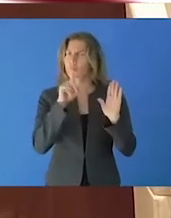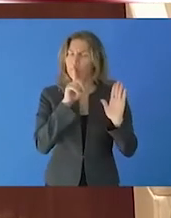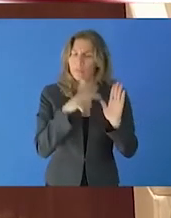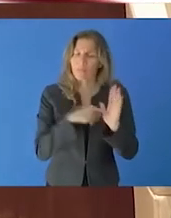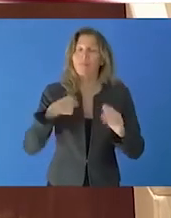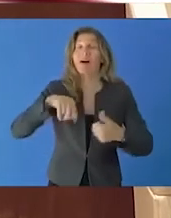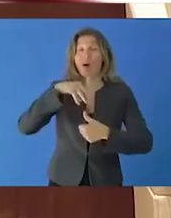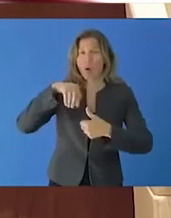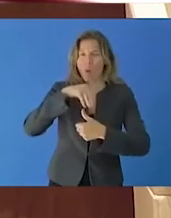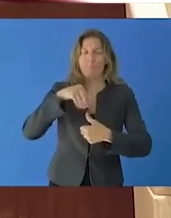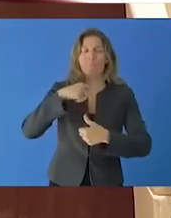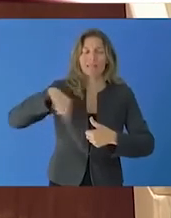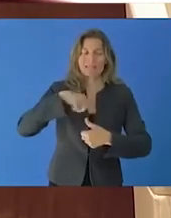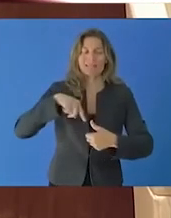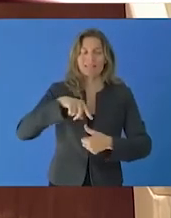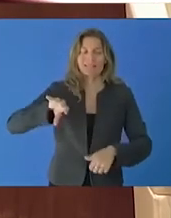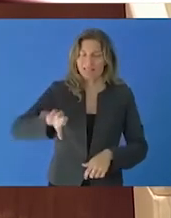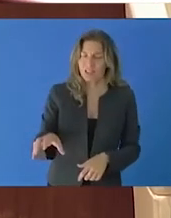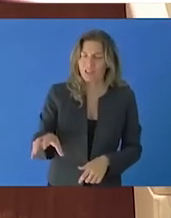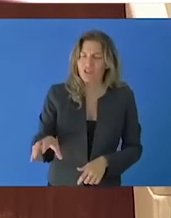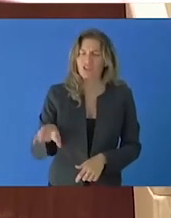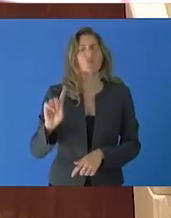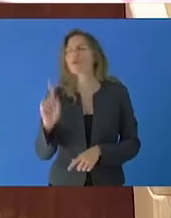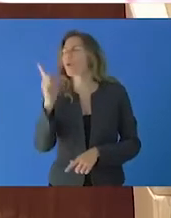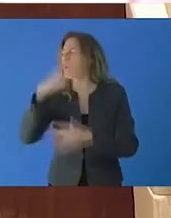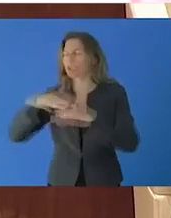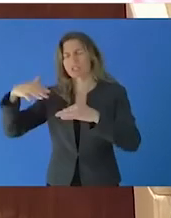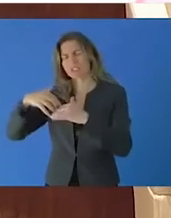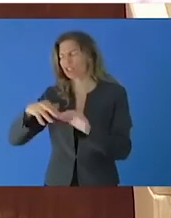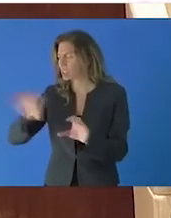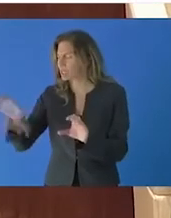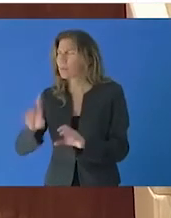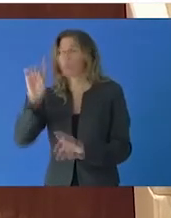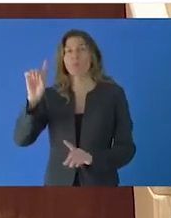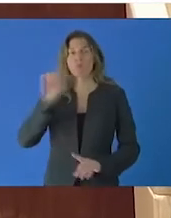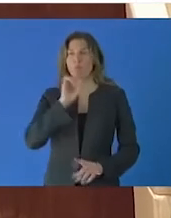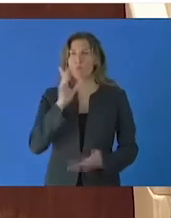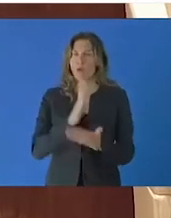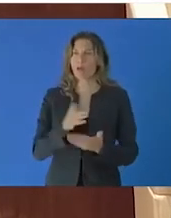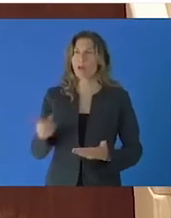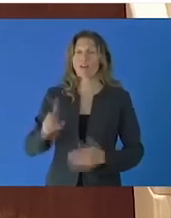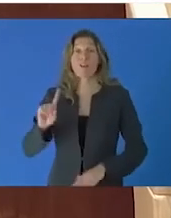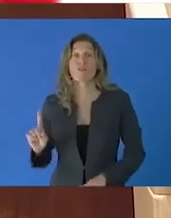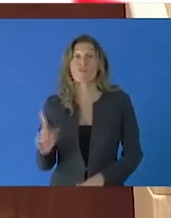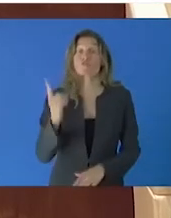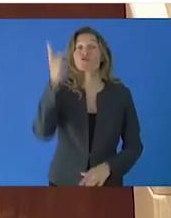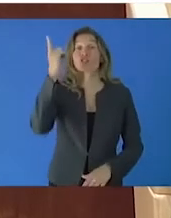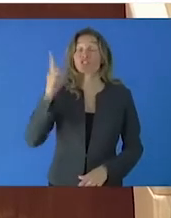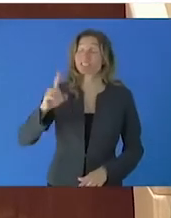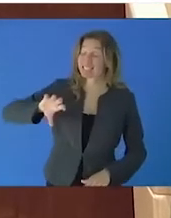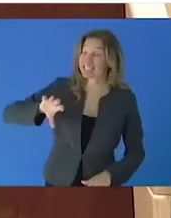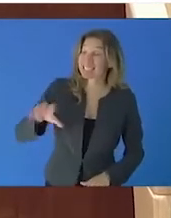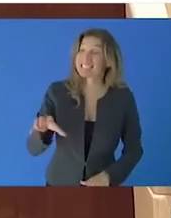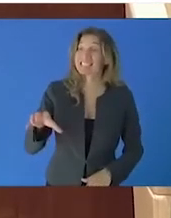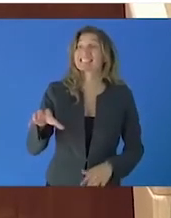sur la base de la réconciliation dans vitesse est indirectement concerné par le traité signé avec l'arménie occidentale depuis